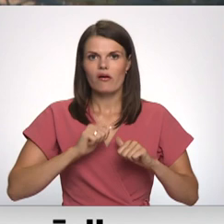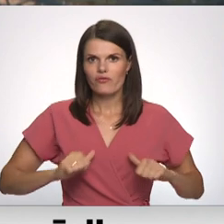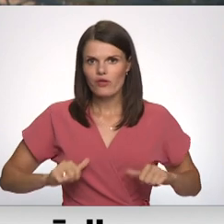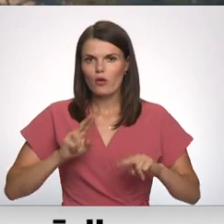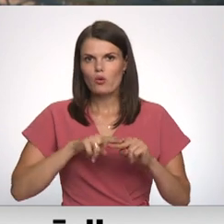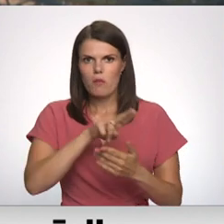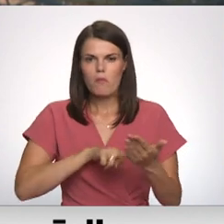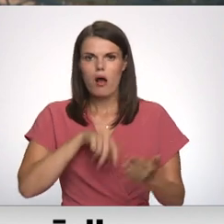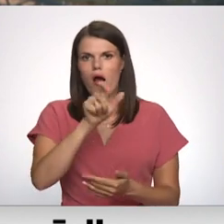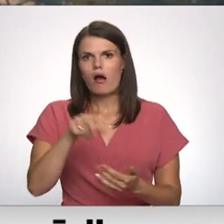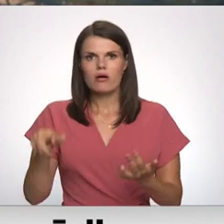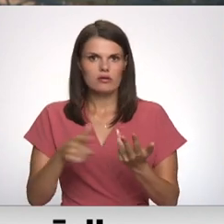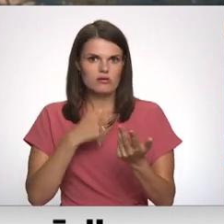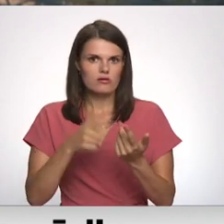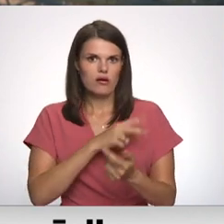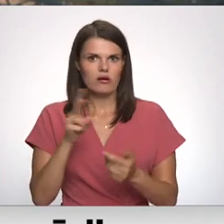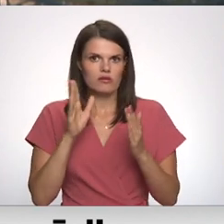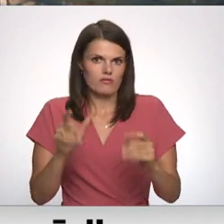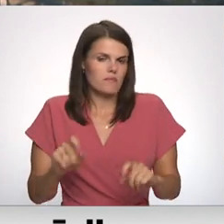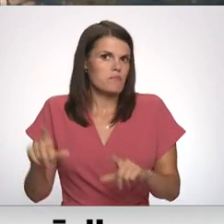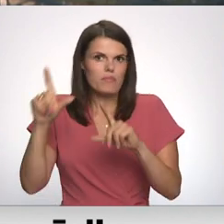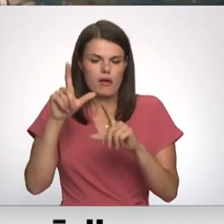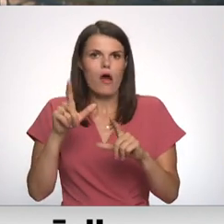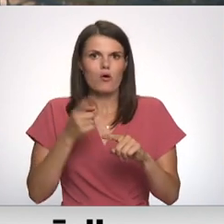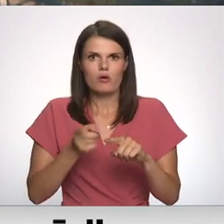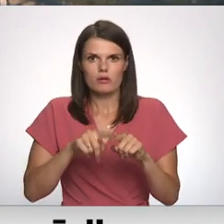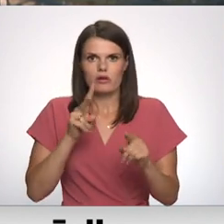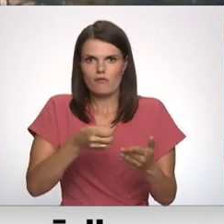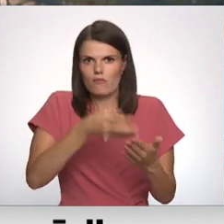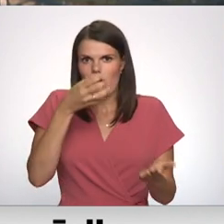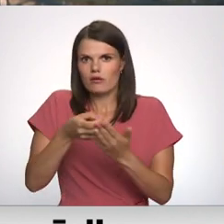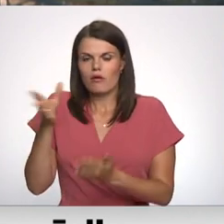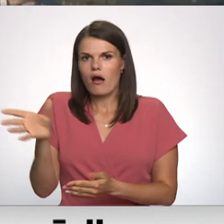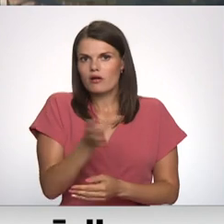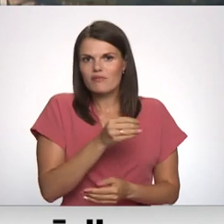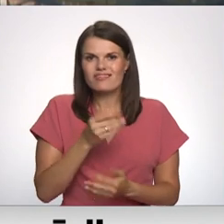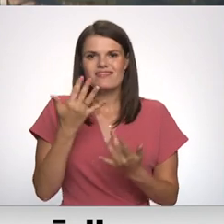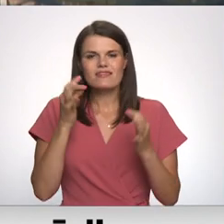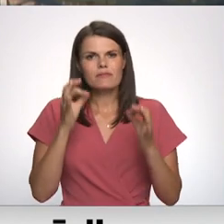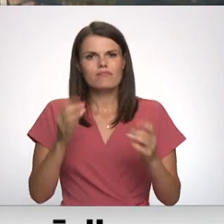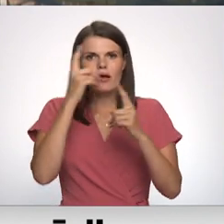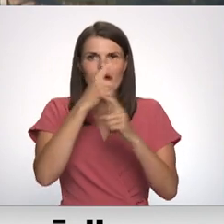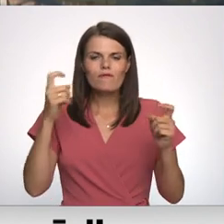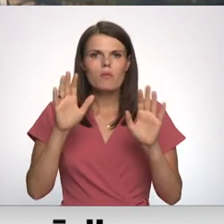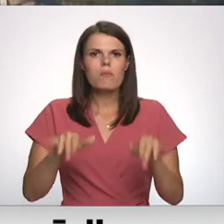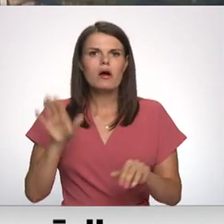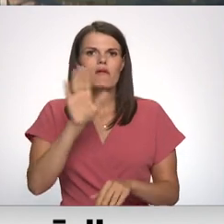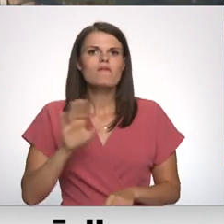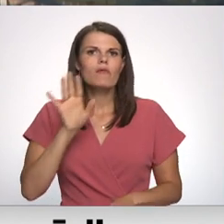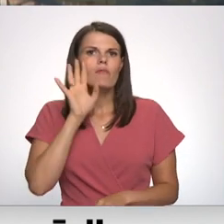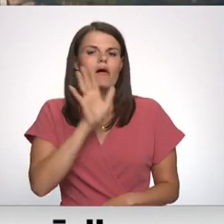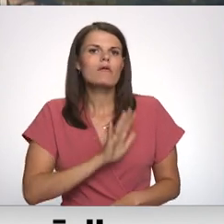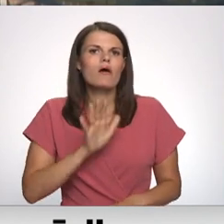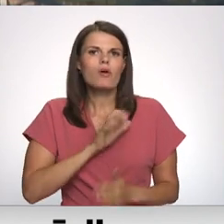un parādnieku skaitu, kurš var pieaugt vienlīdz ar daudzajiem sadārdzinājumiem. Cik informētas par valsts gaidāmo atbalstu un